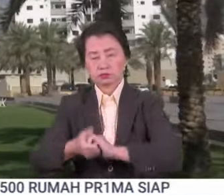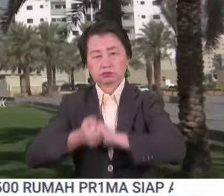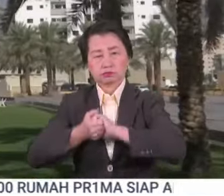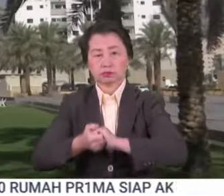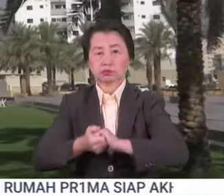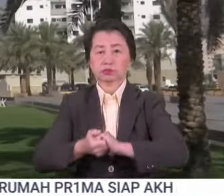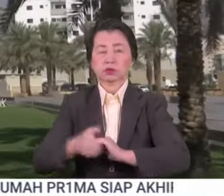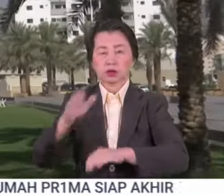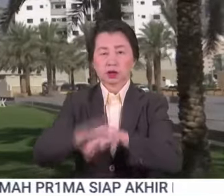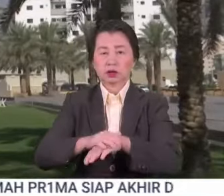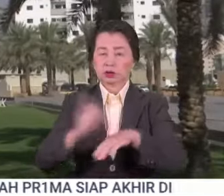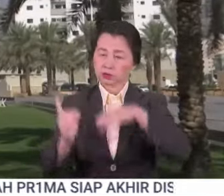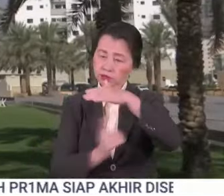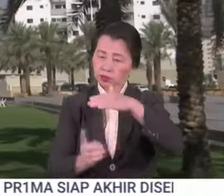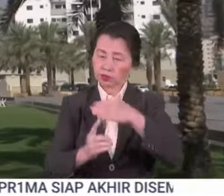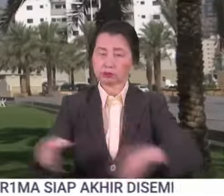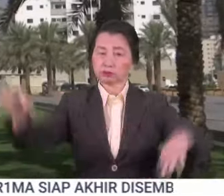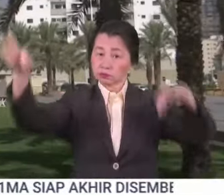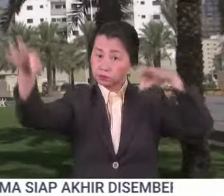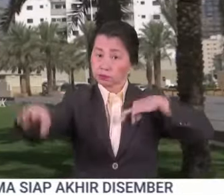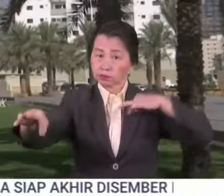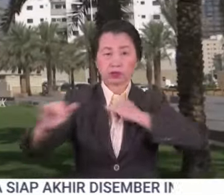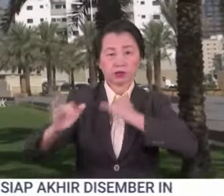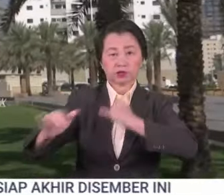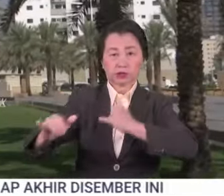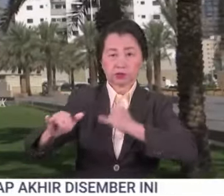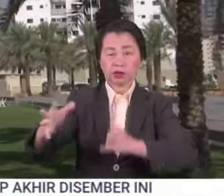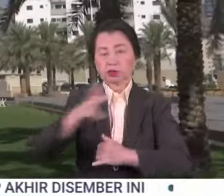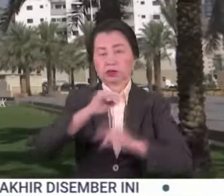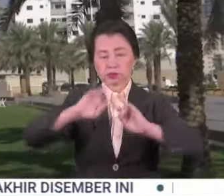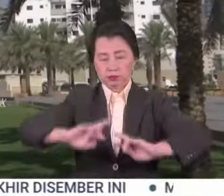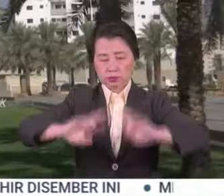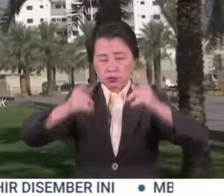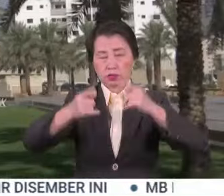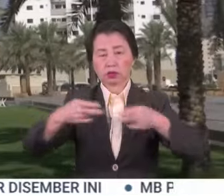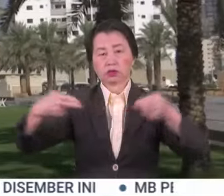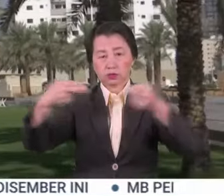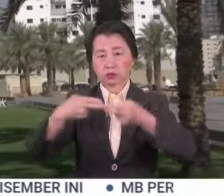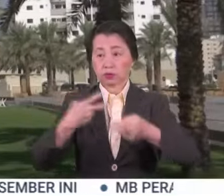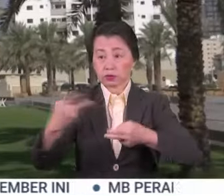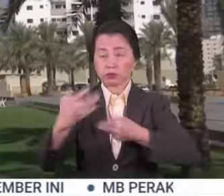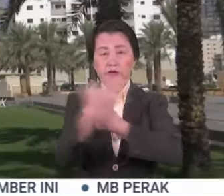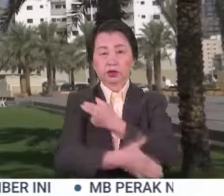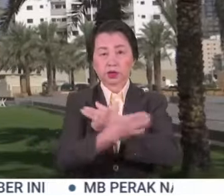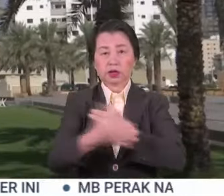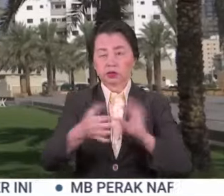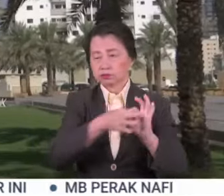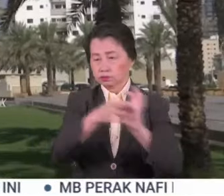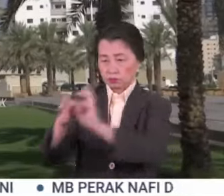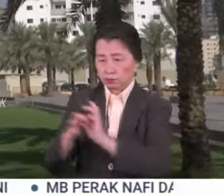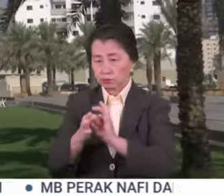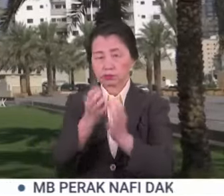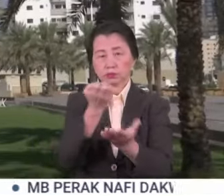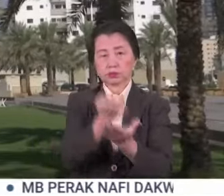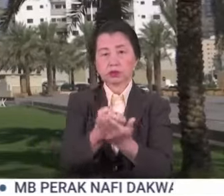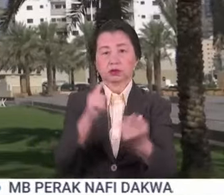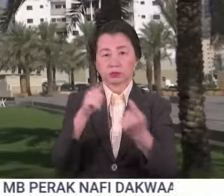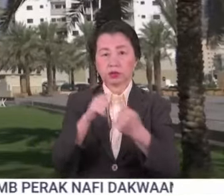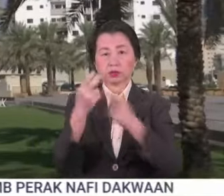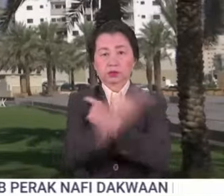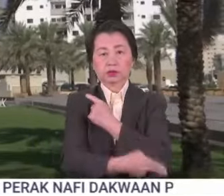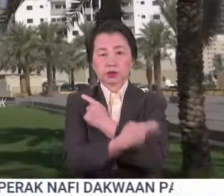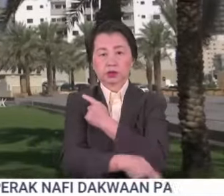Kukuh atas dasar dan keuntungan bersama malah meningkatkan hubungan dua Hala dan kerjasama ekonomi kepada